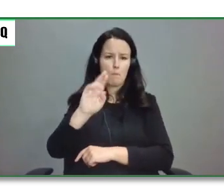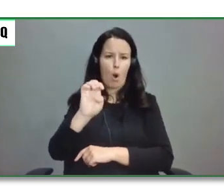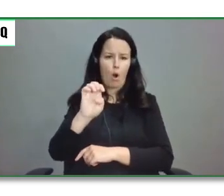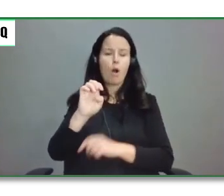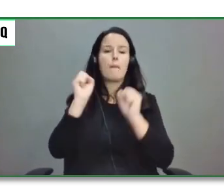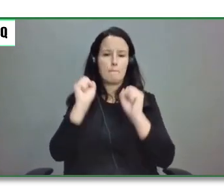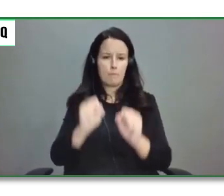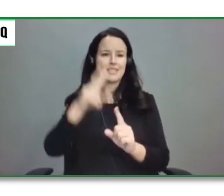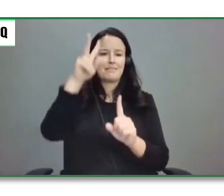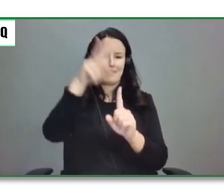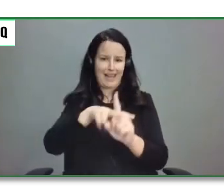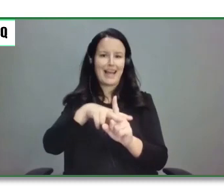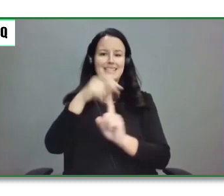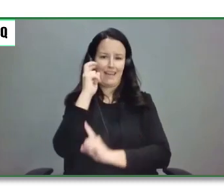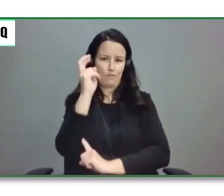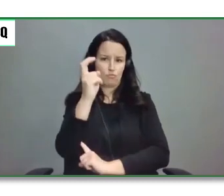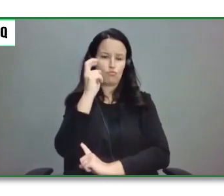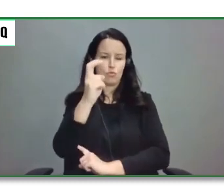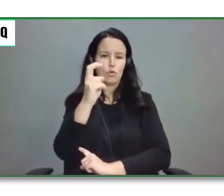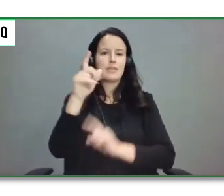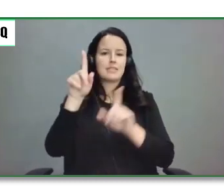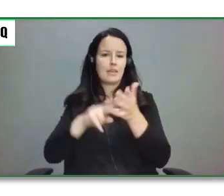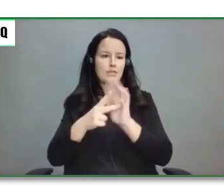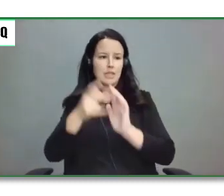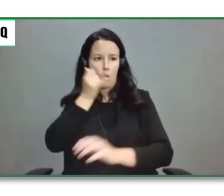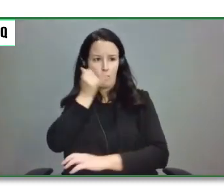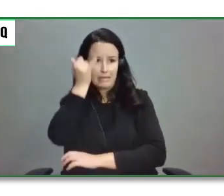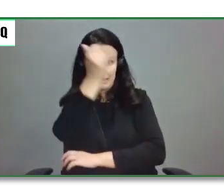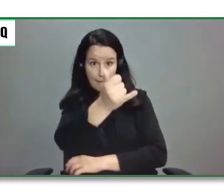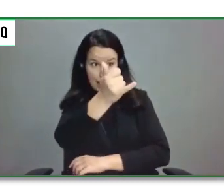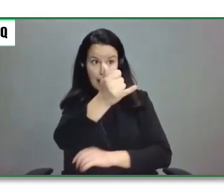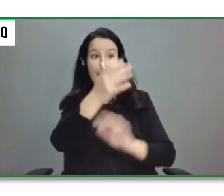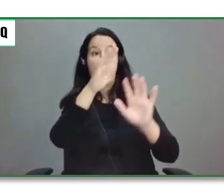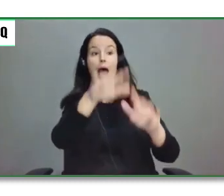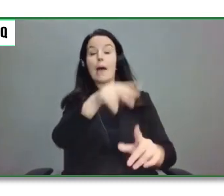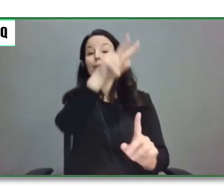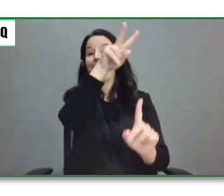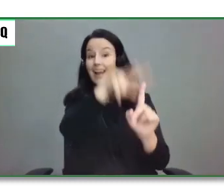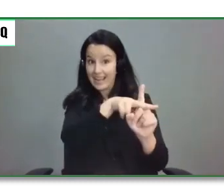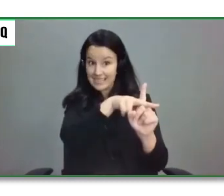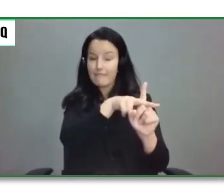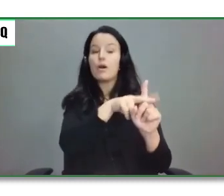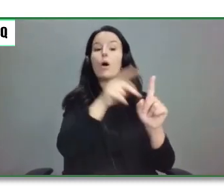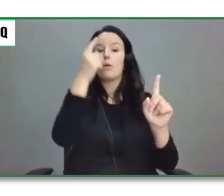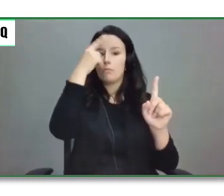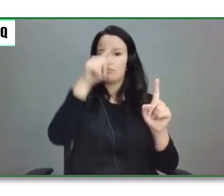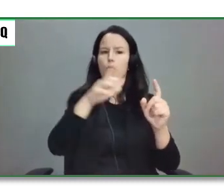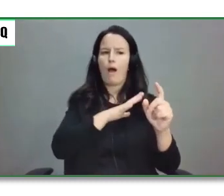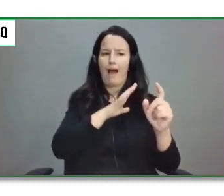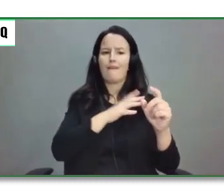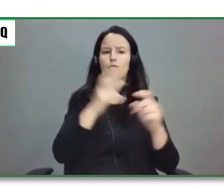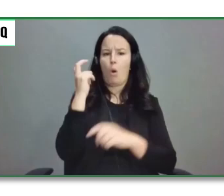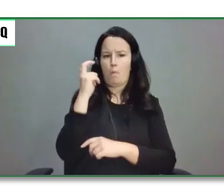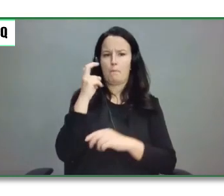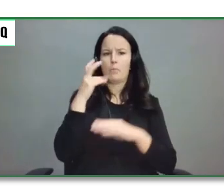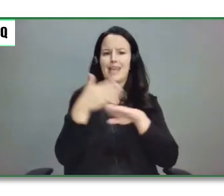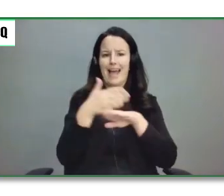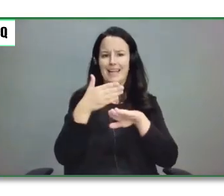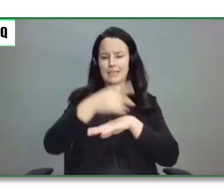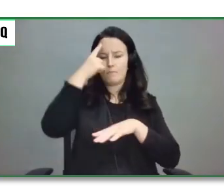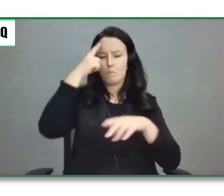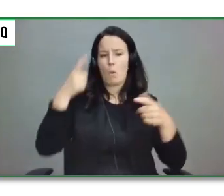ils demandent aux usagers de les appeler au moment de la réservation de leur billet pour demander un bus accessible aux fauteuils